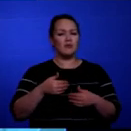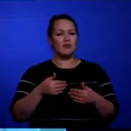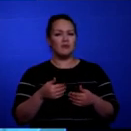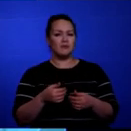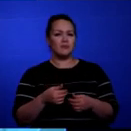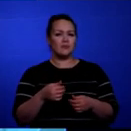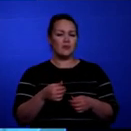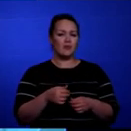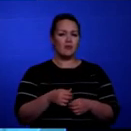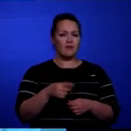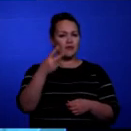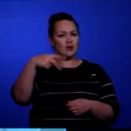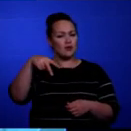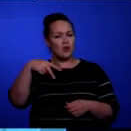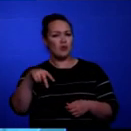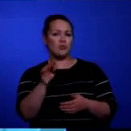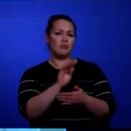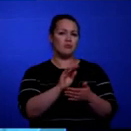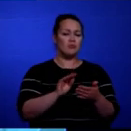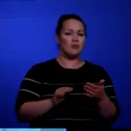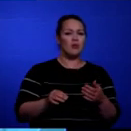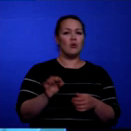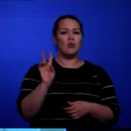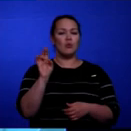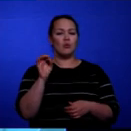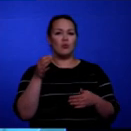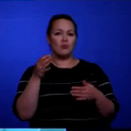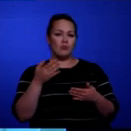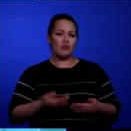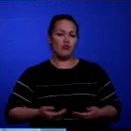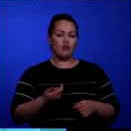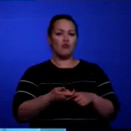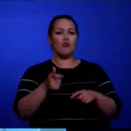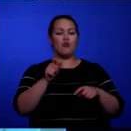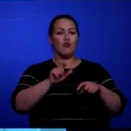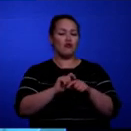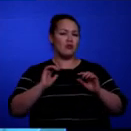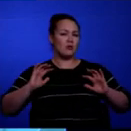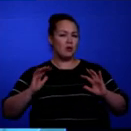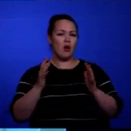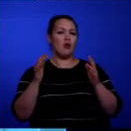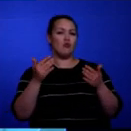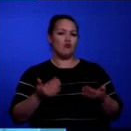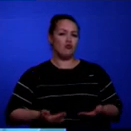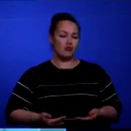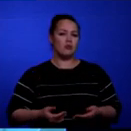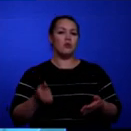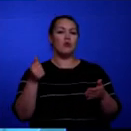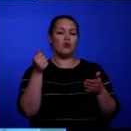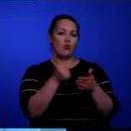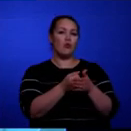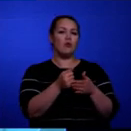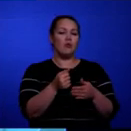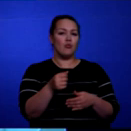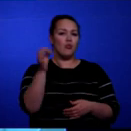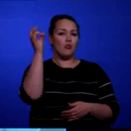в области литературы но он прожил очень яркую жизнь и мы до сих пор помним о нем с благодарностью я